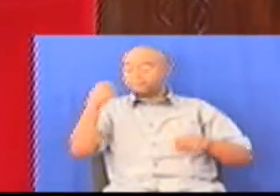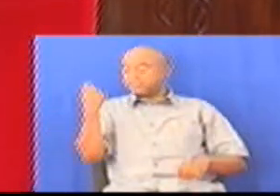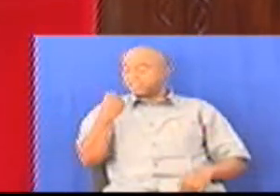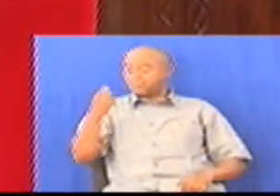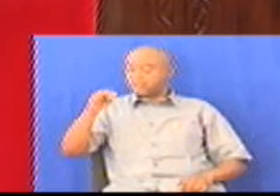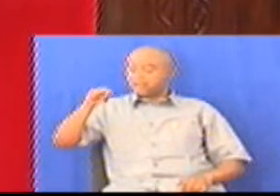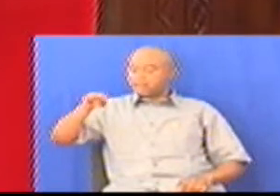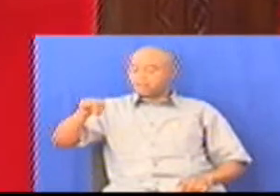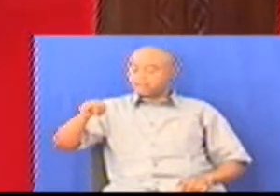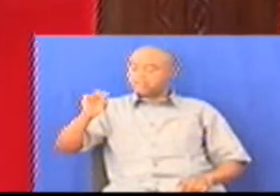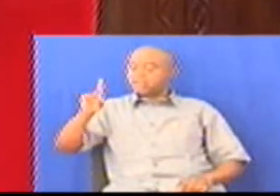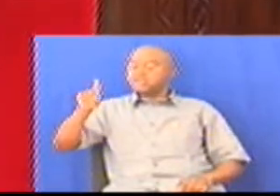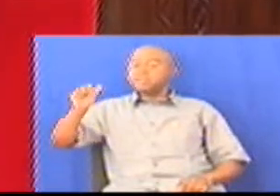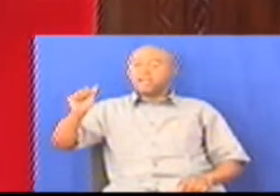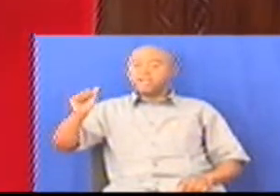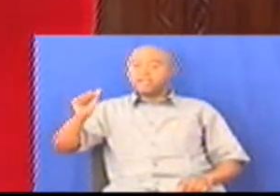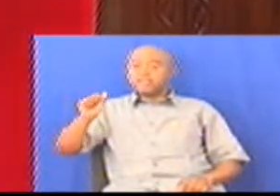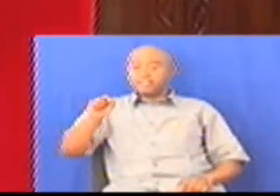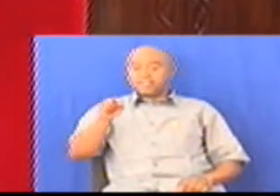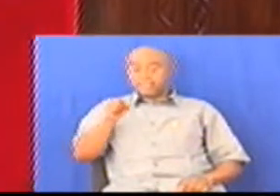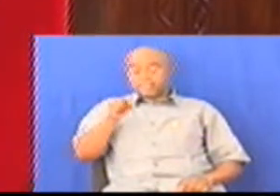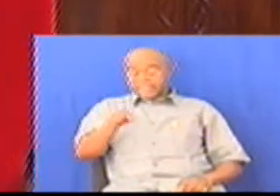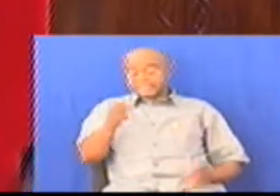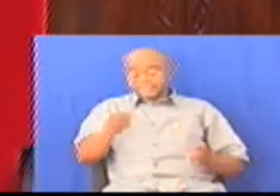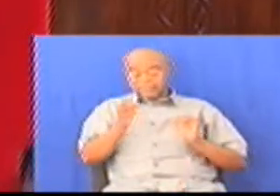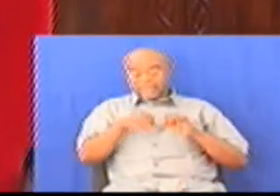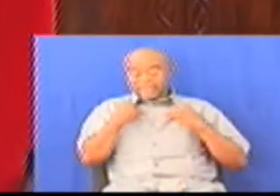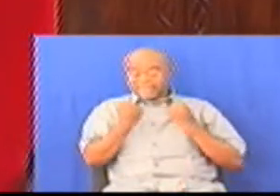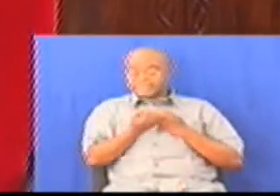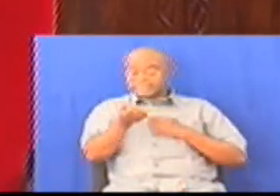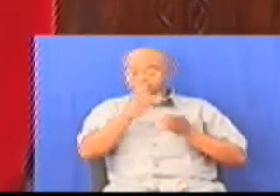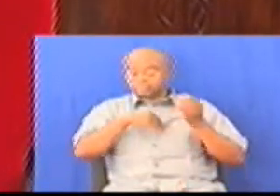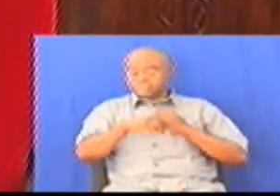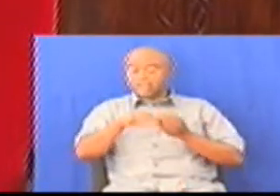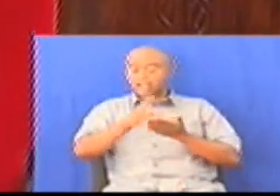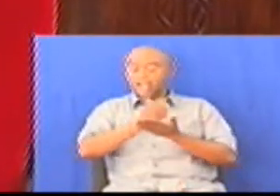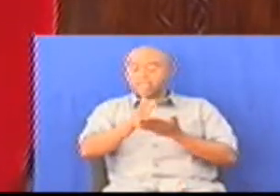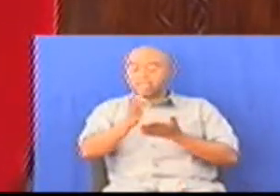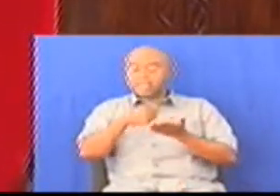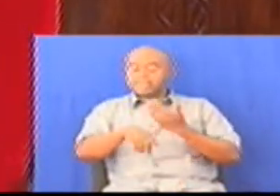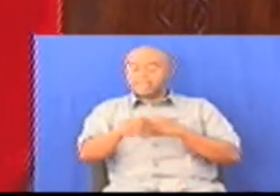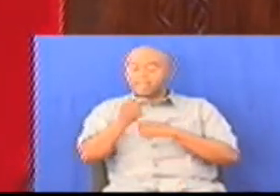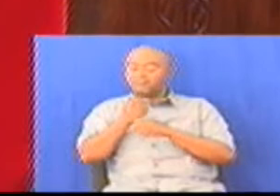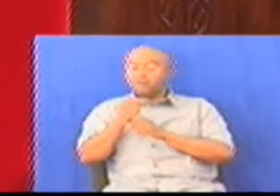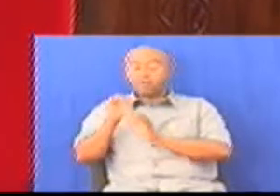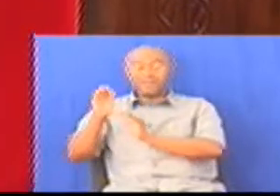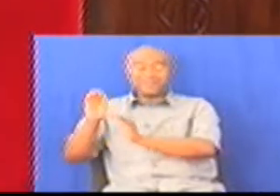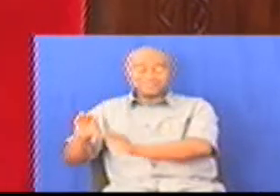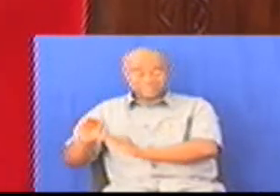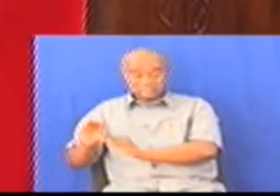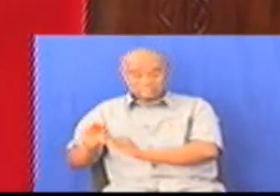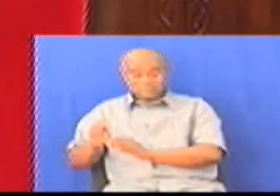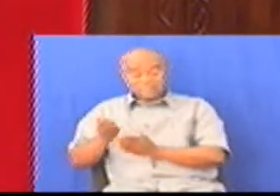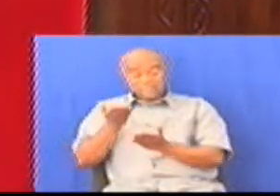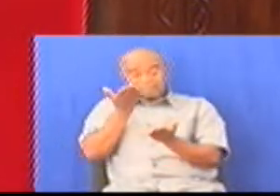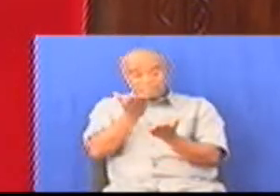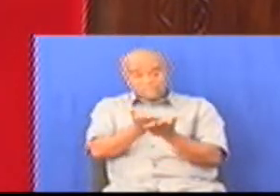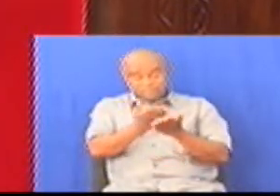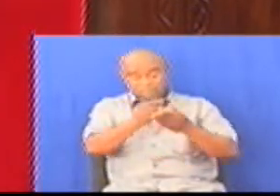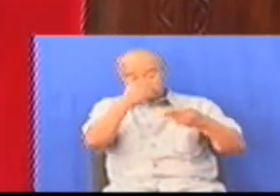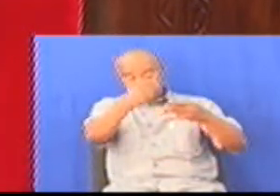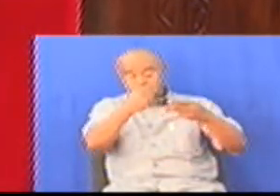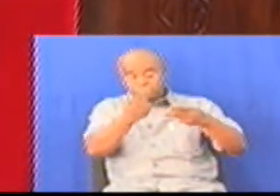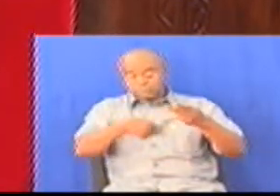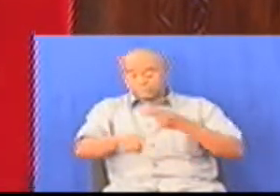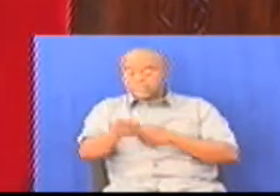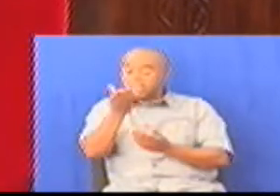taasisi zinazochangia gawio au 15% ya mapato ghafi kwenye mfuko wa hazina. Pamoja na kwamba mapendekezo hayo hayapo kwenye mswada